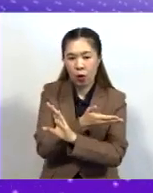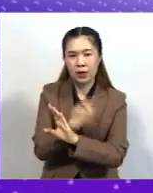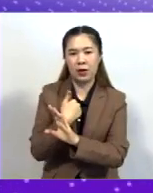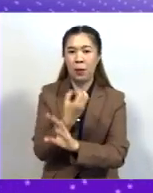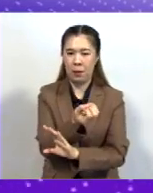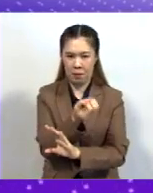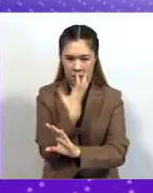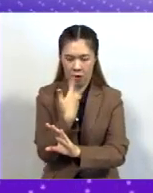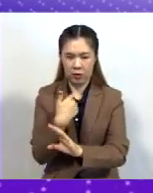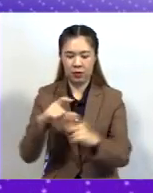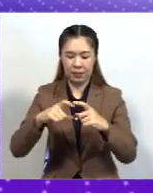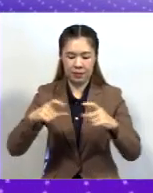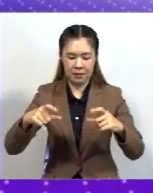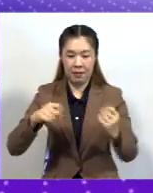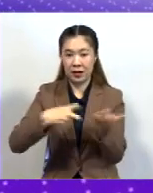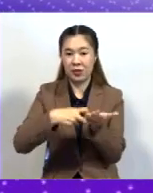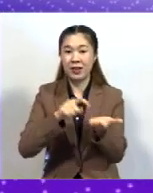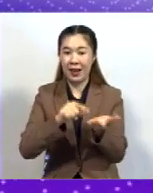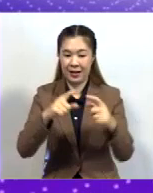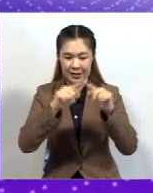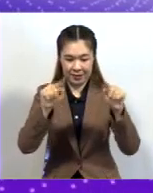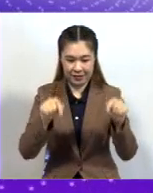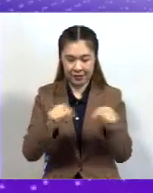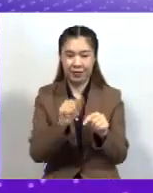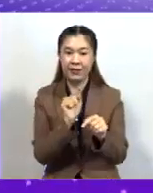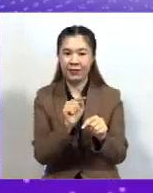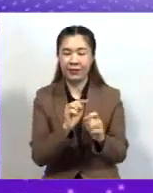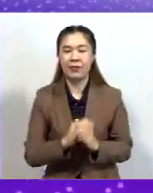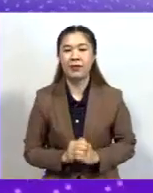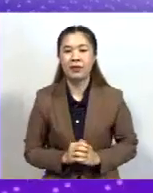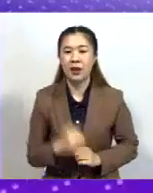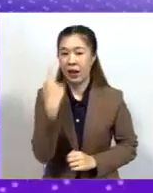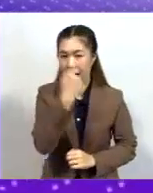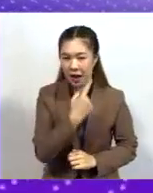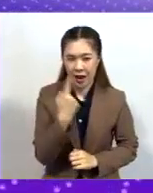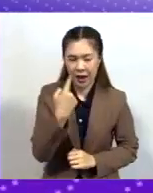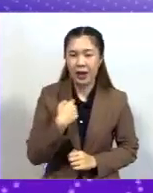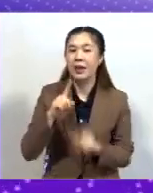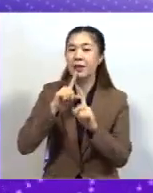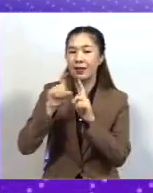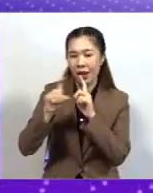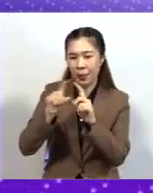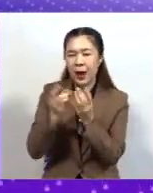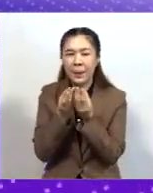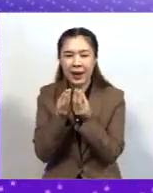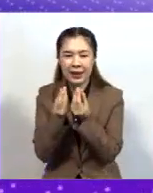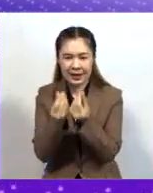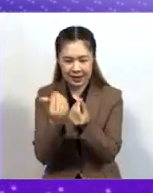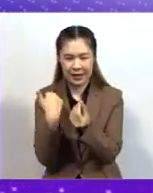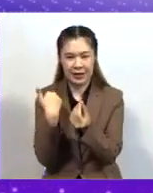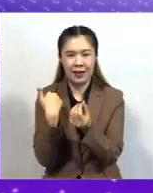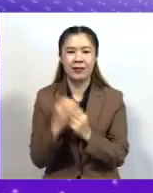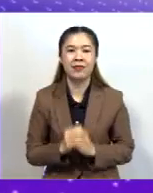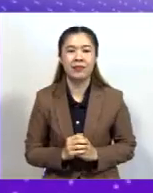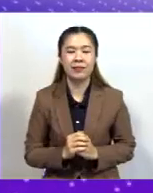างที่ระบุบนบัตรโดยสารนะคะส่วนผู้โดยสารที่ต้องการติดต่อหรือว่าสอบถามในรายละเอียดนะคะสามารถสอบถ